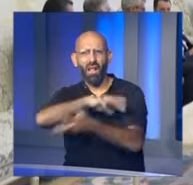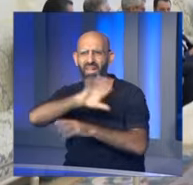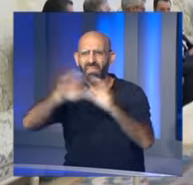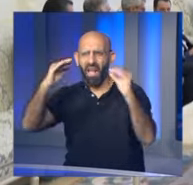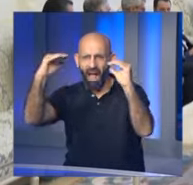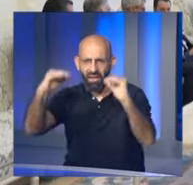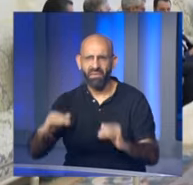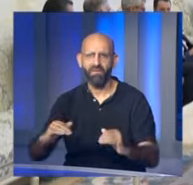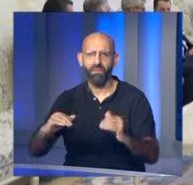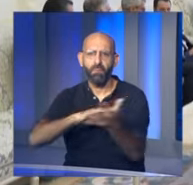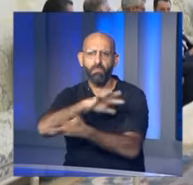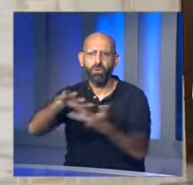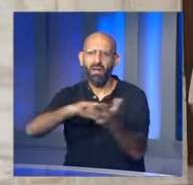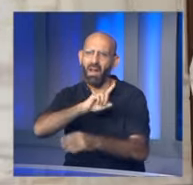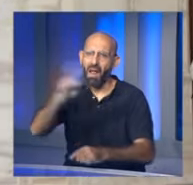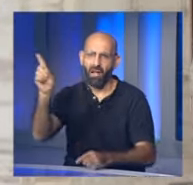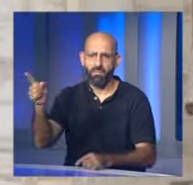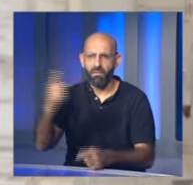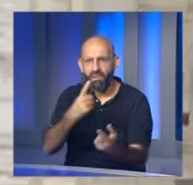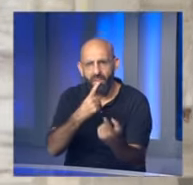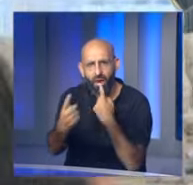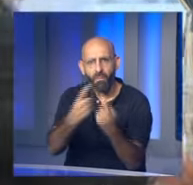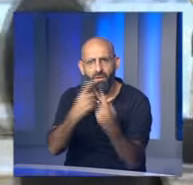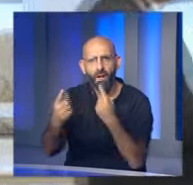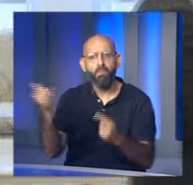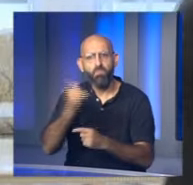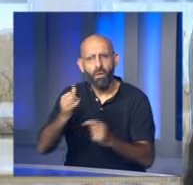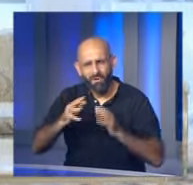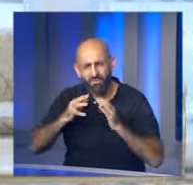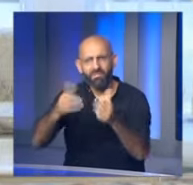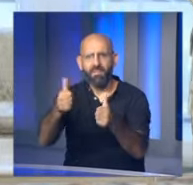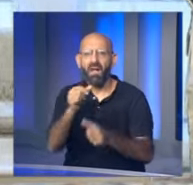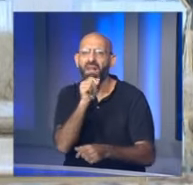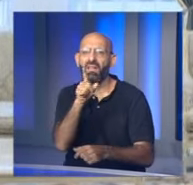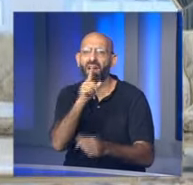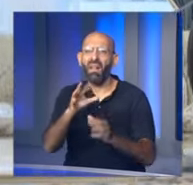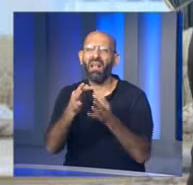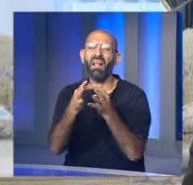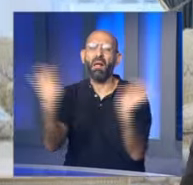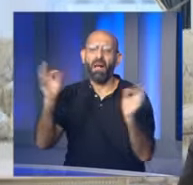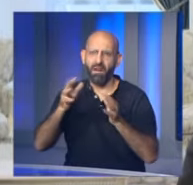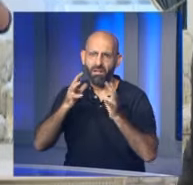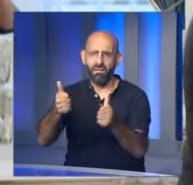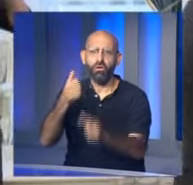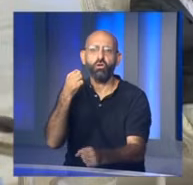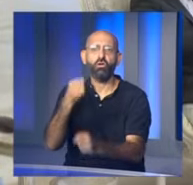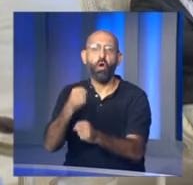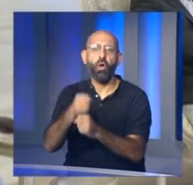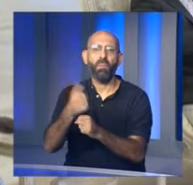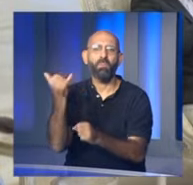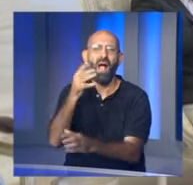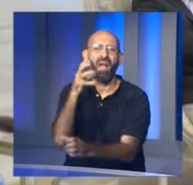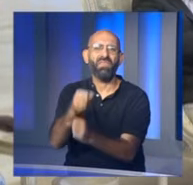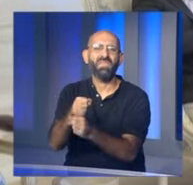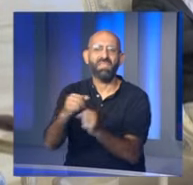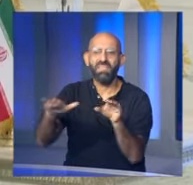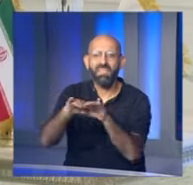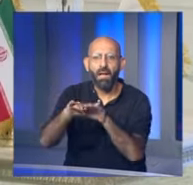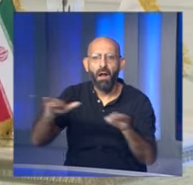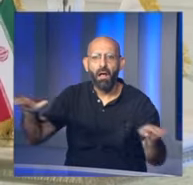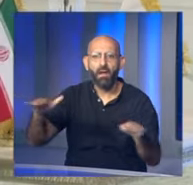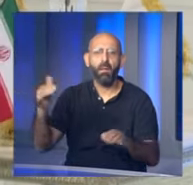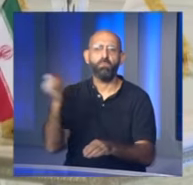لخفض التصعيد وتجنب اتساع دائره العنف في المنطقه مؤكد في هذا السياق استعداد دوله قطر الكامل